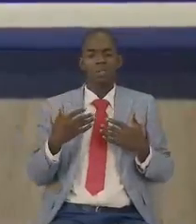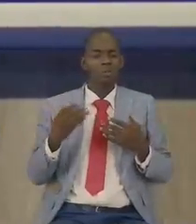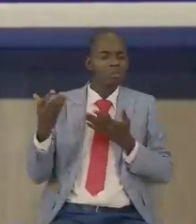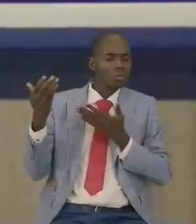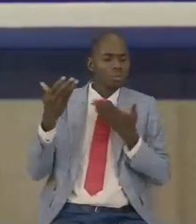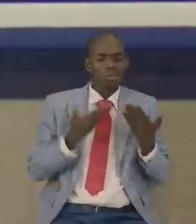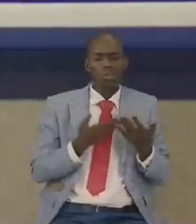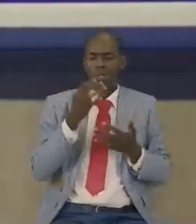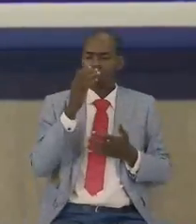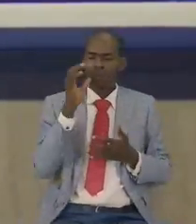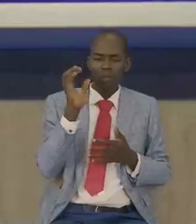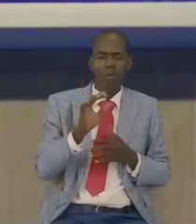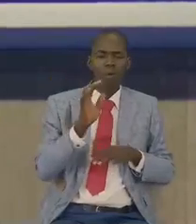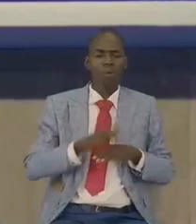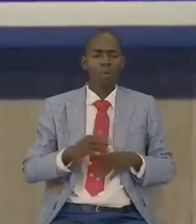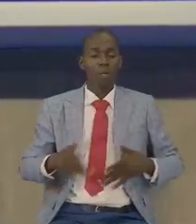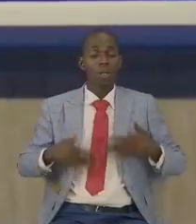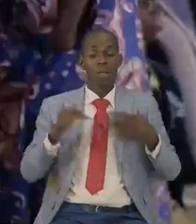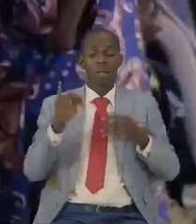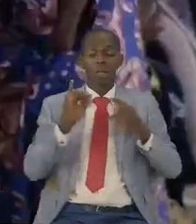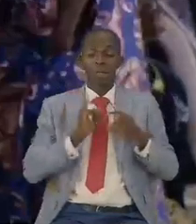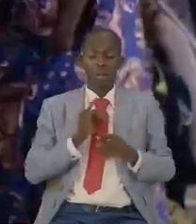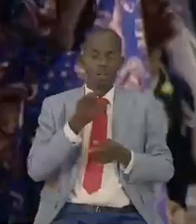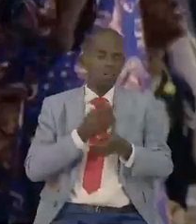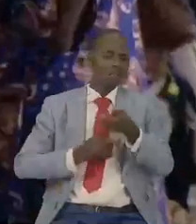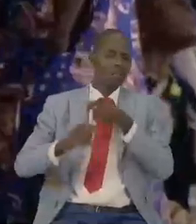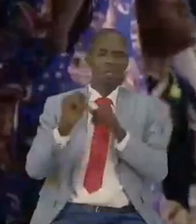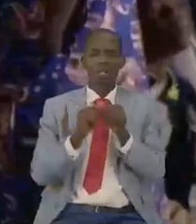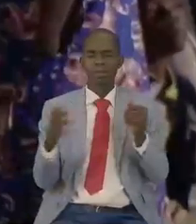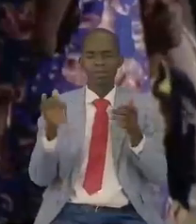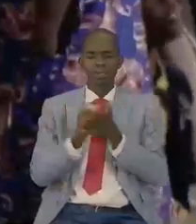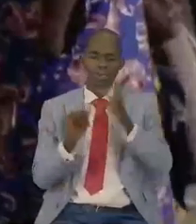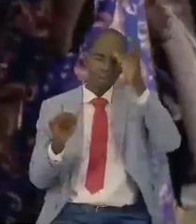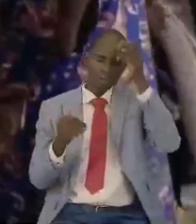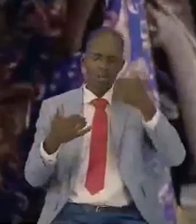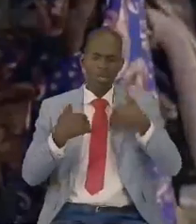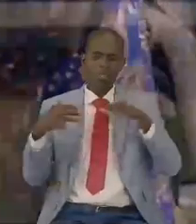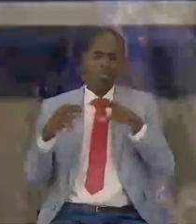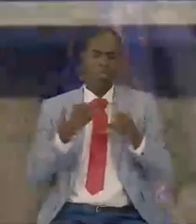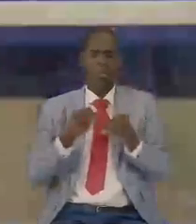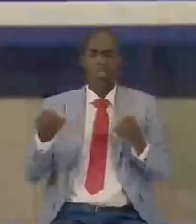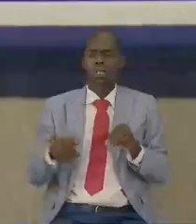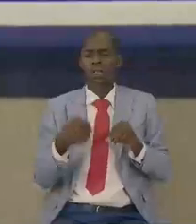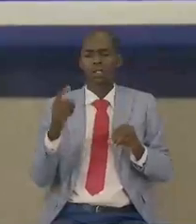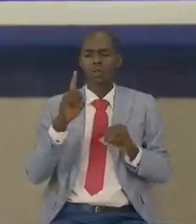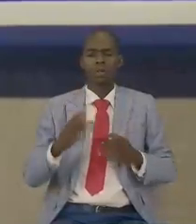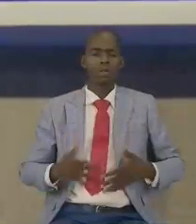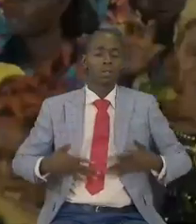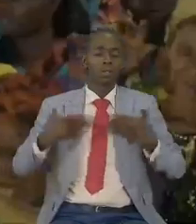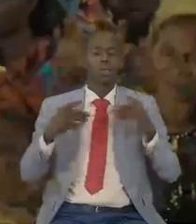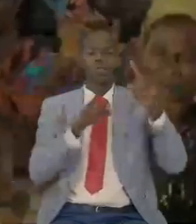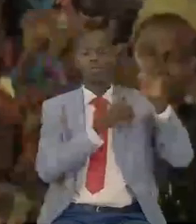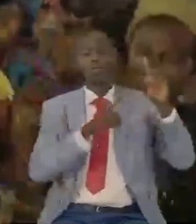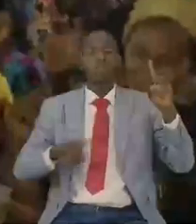des malédictions sur des gens, je révoque tout ce qu'ils ont fait au nom de Jésus. Seigneur, je